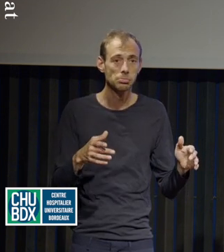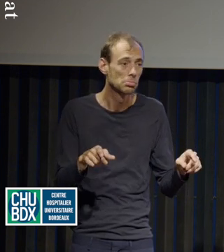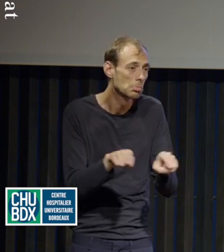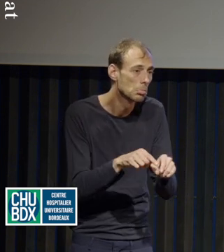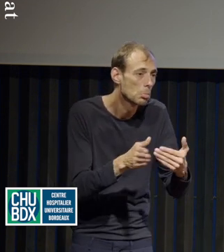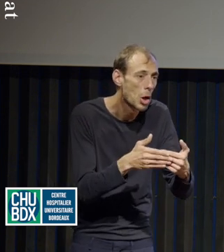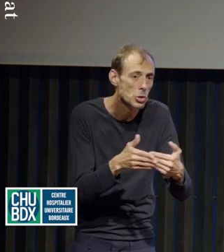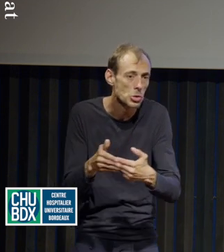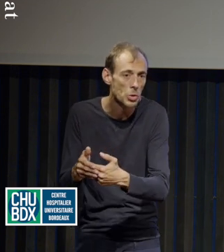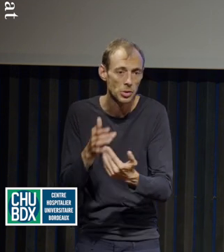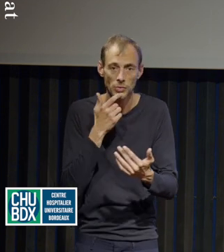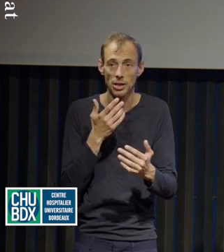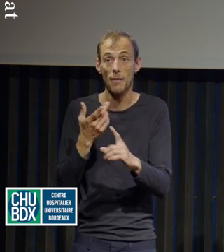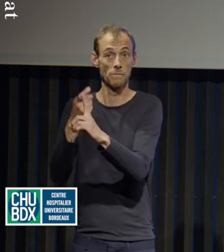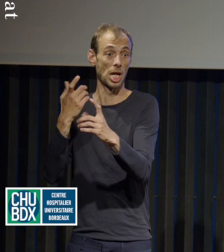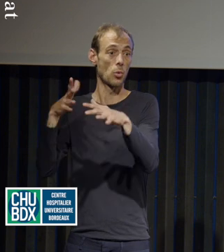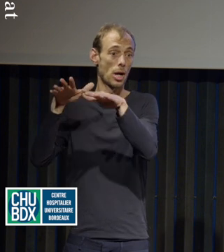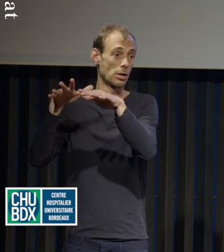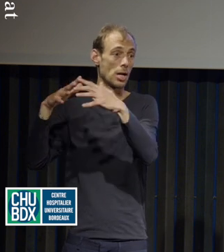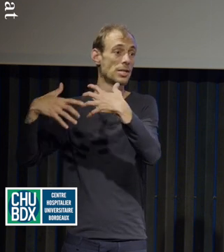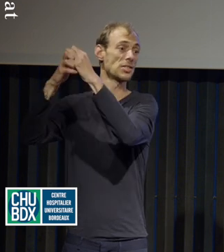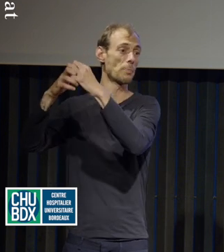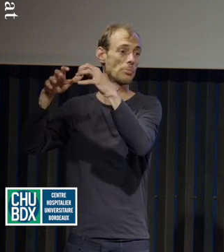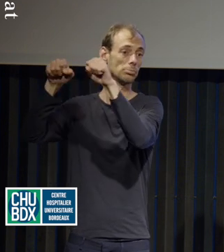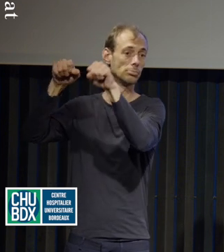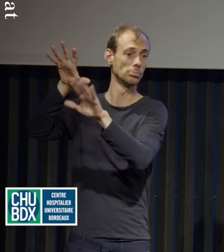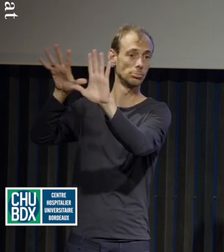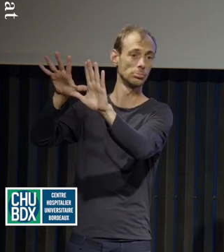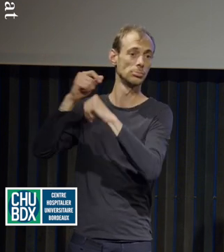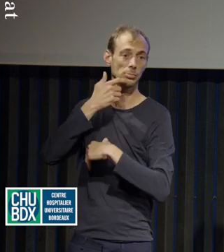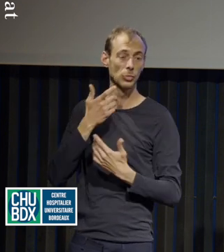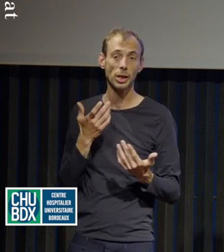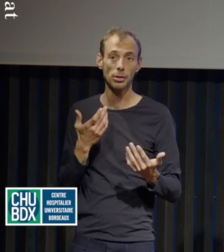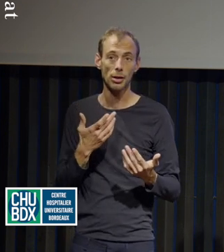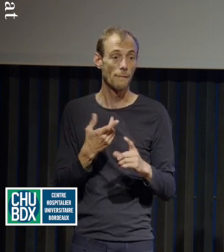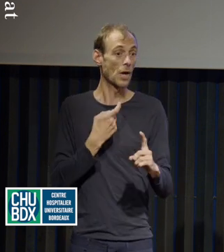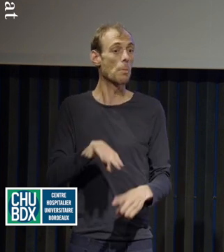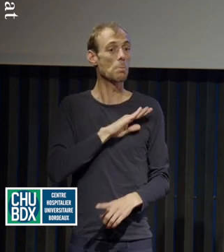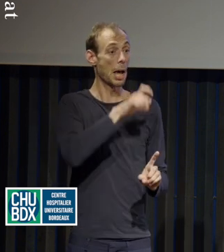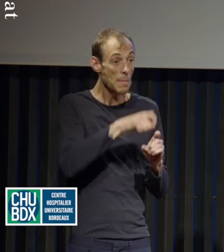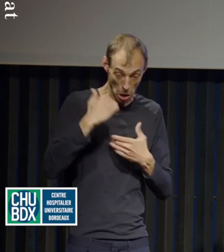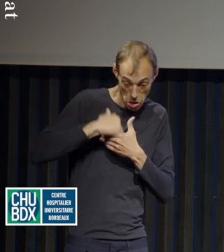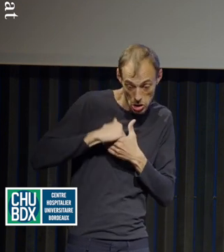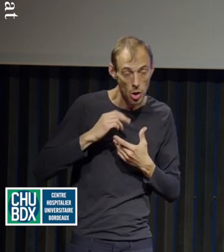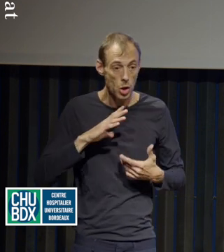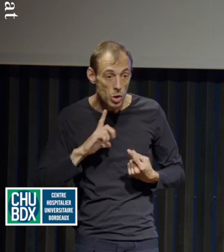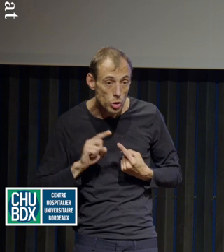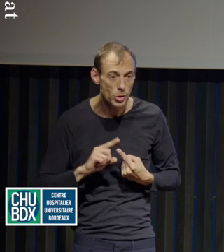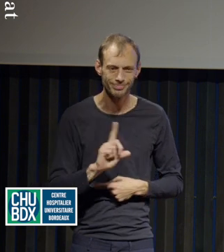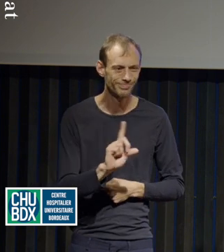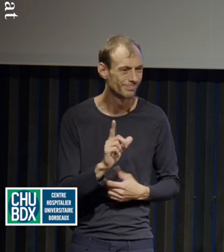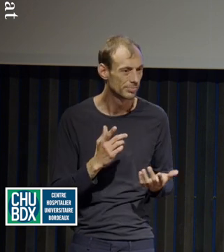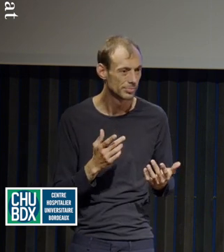qui vont résulter non pas d'une causalité directe ou d'un déterminisme direct, mais bien de l'interaction